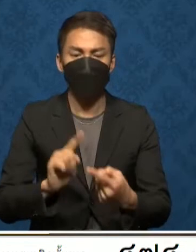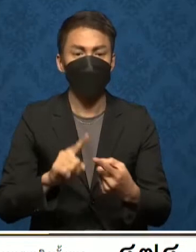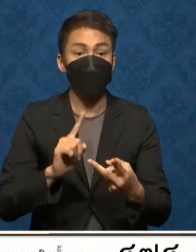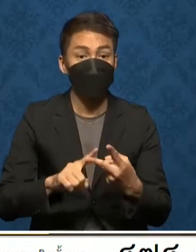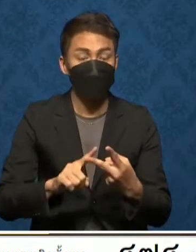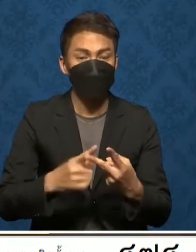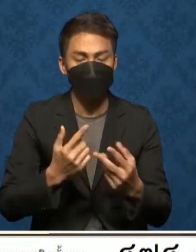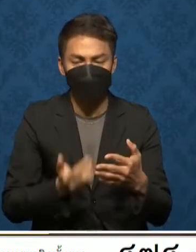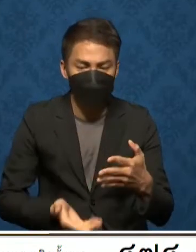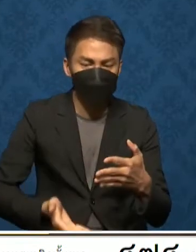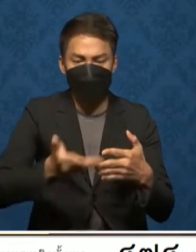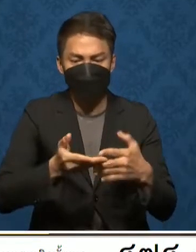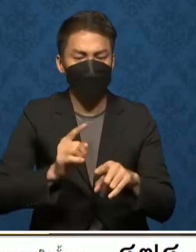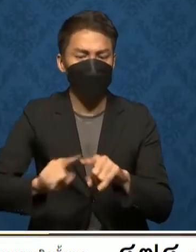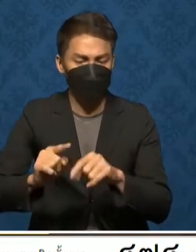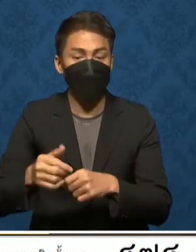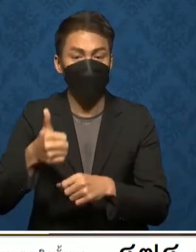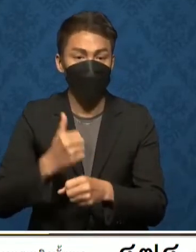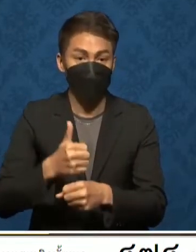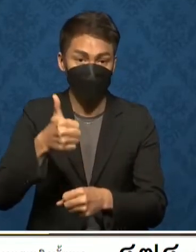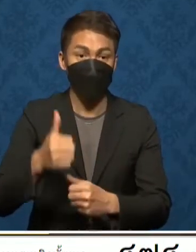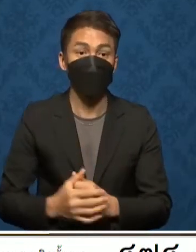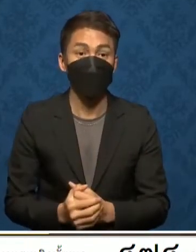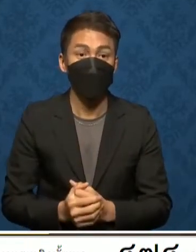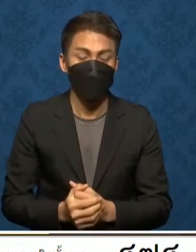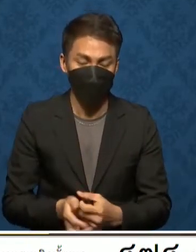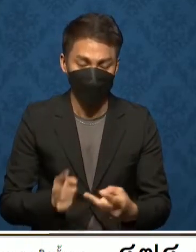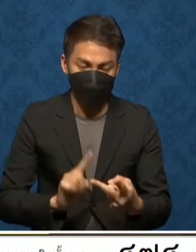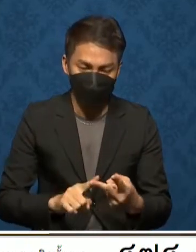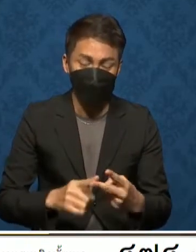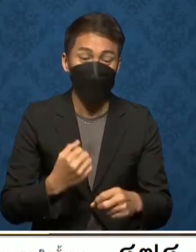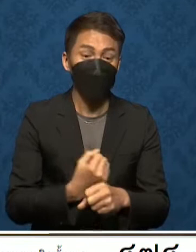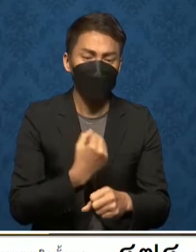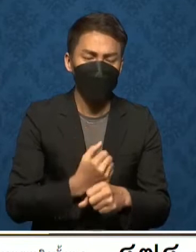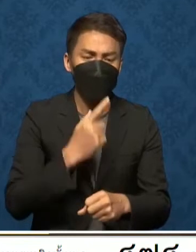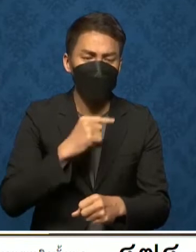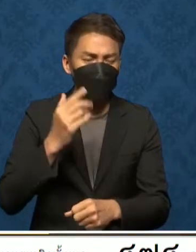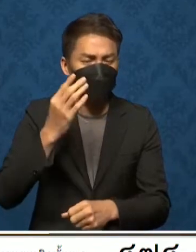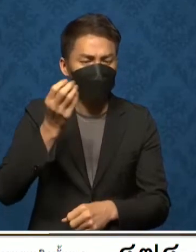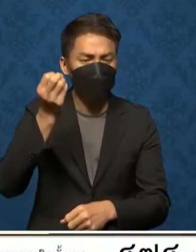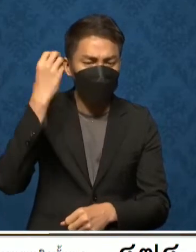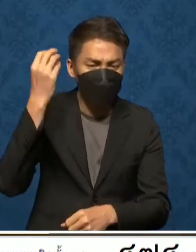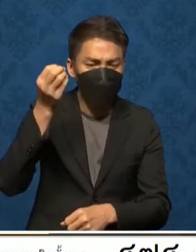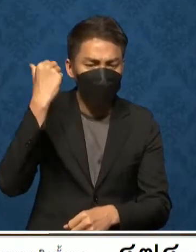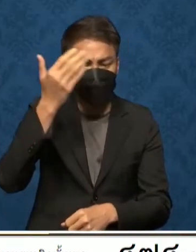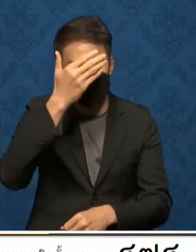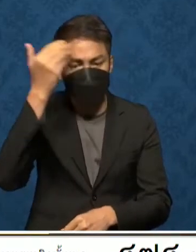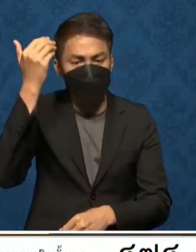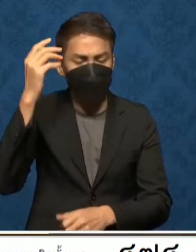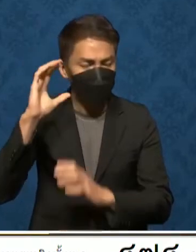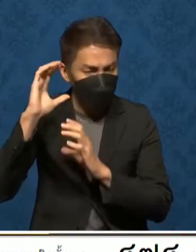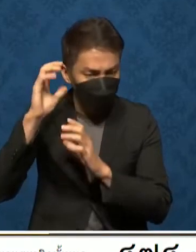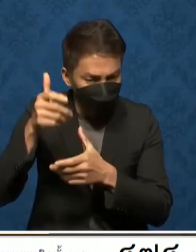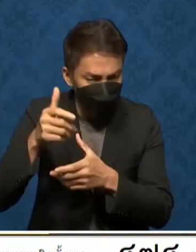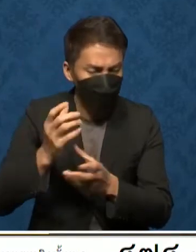ราเรียกว่า upskill หรือไปฝึกทักษะที่ได้เลอะเลือนหรือลืมไปเรียกว่า reskill